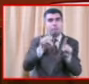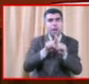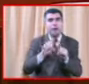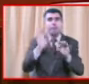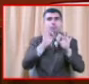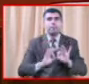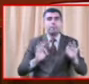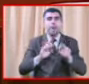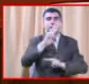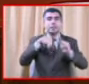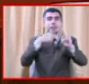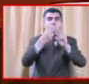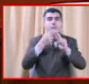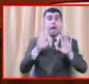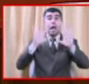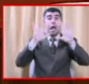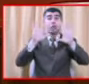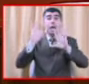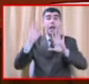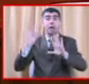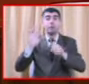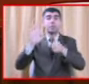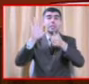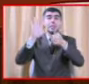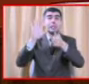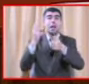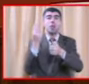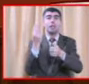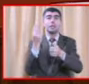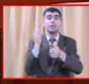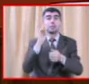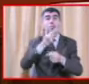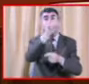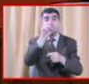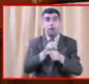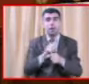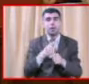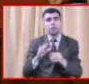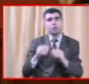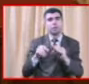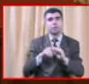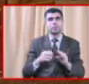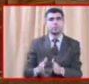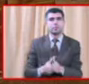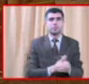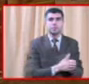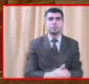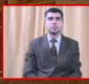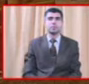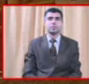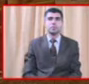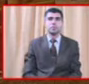فتبلغ 10,036 سؤال، وتم سحب سؤال شفوي واحد. شكرا سيد الرئيس.